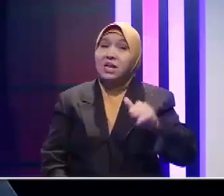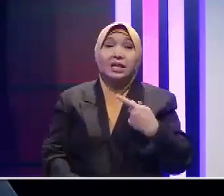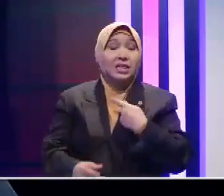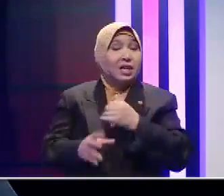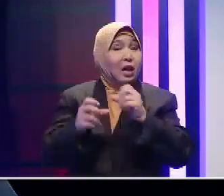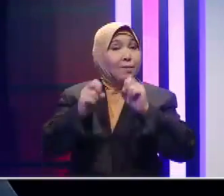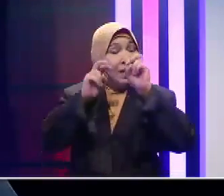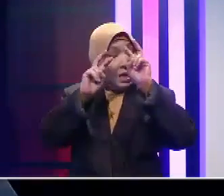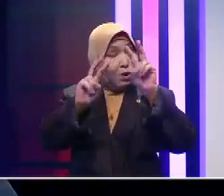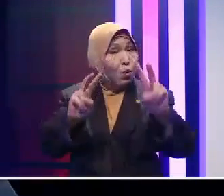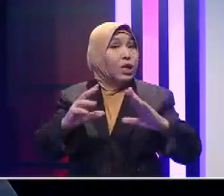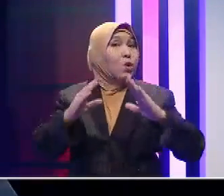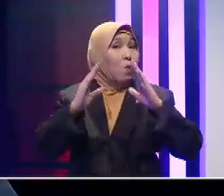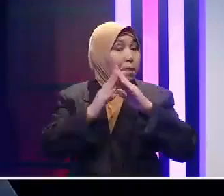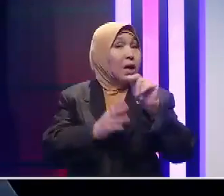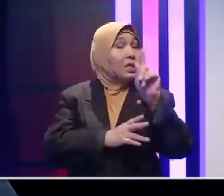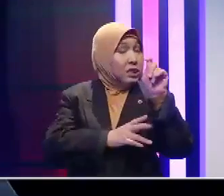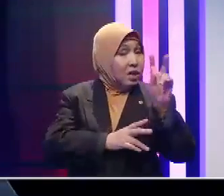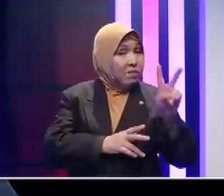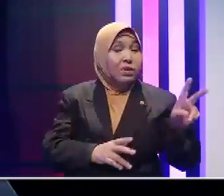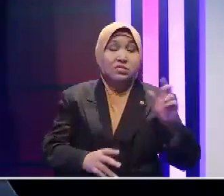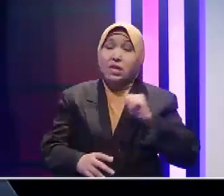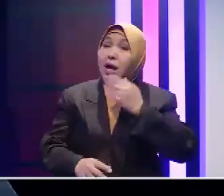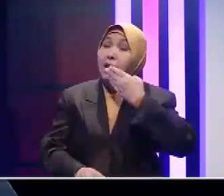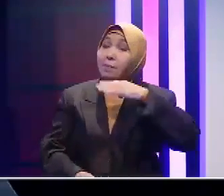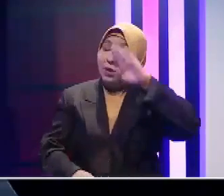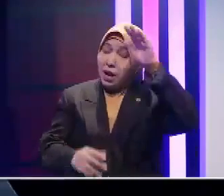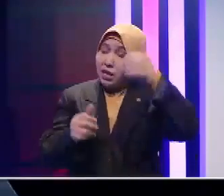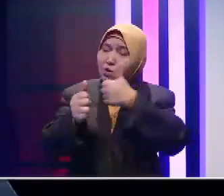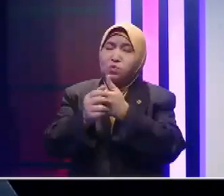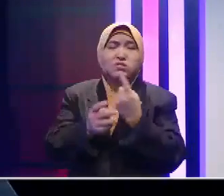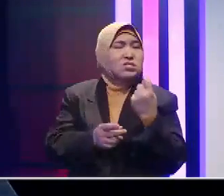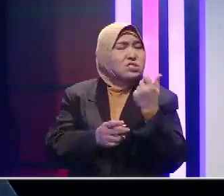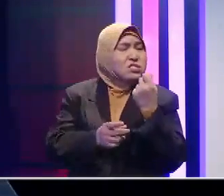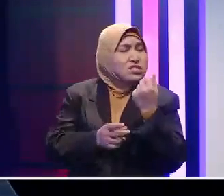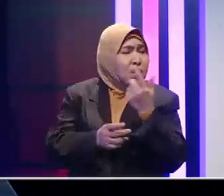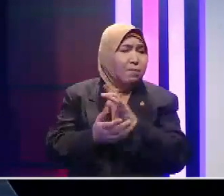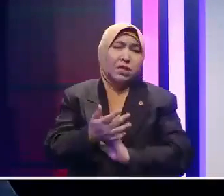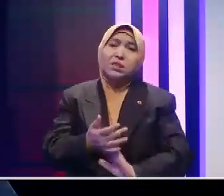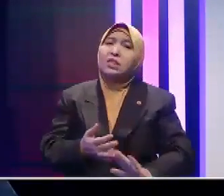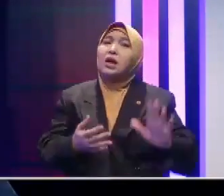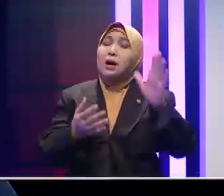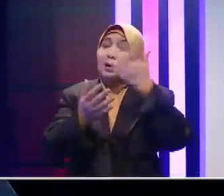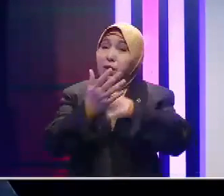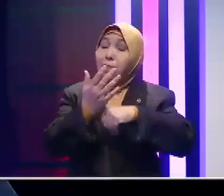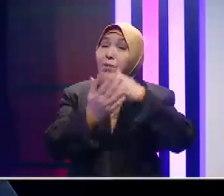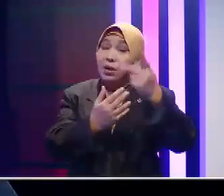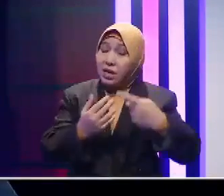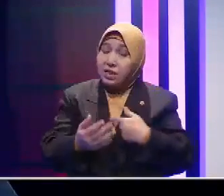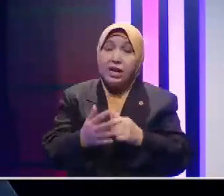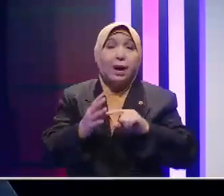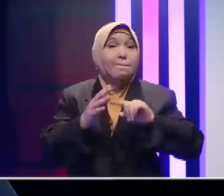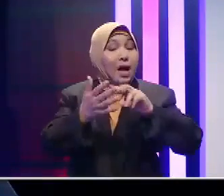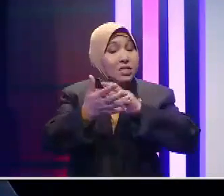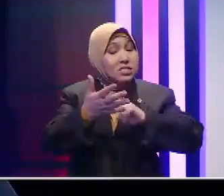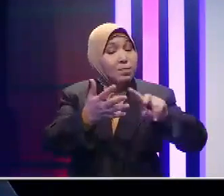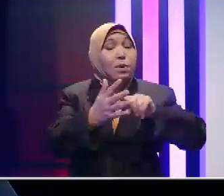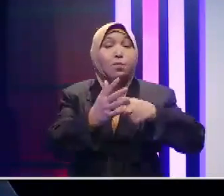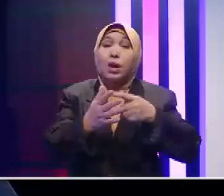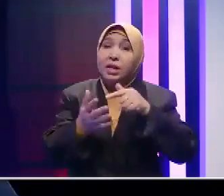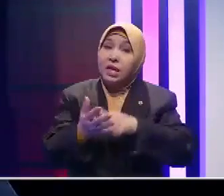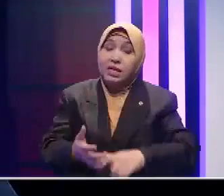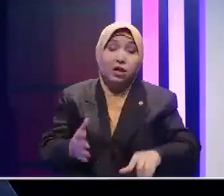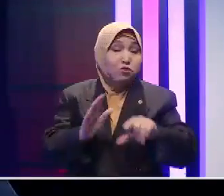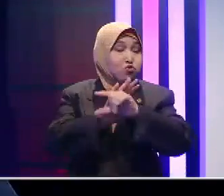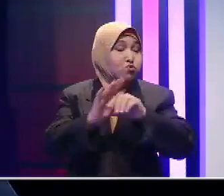melihat siaran di rumah. Alhamdulillah kita mengikuti seketika ulang kaji kita. Kita nak baca permulaan ini, iaitulah